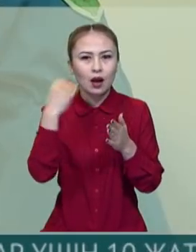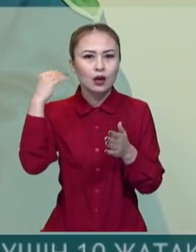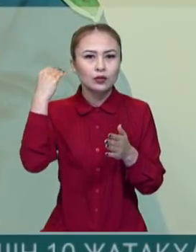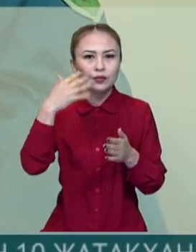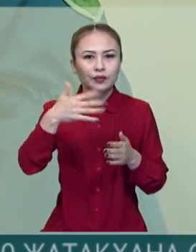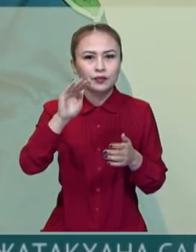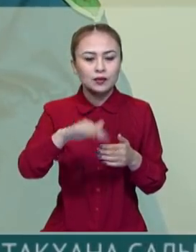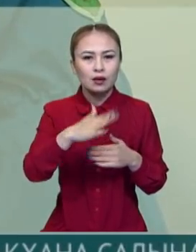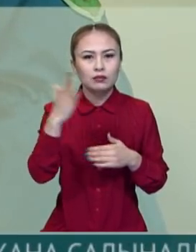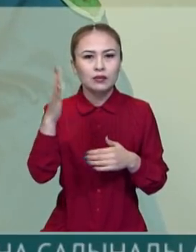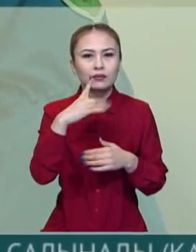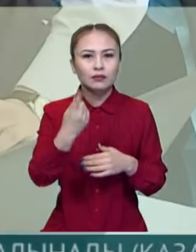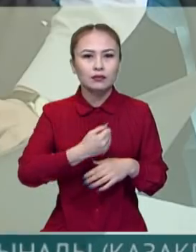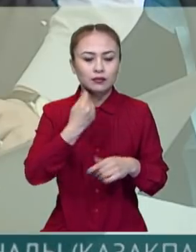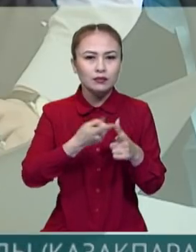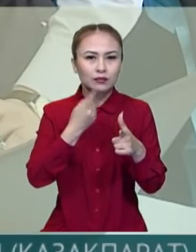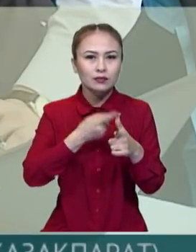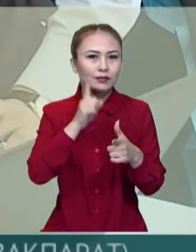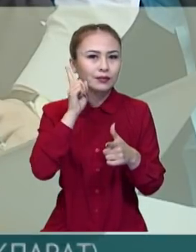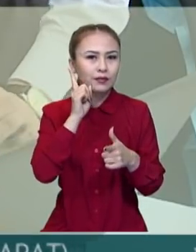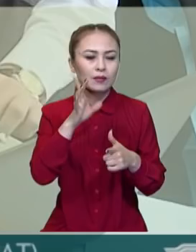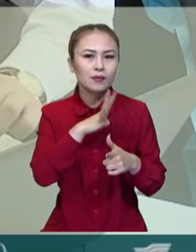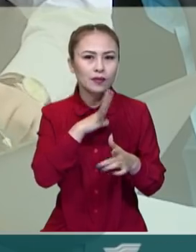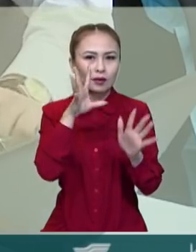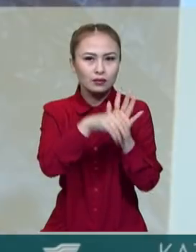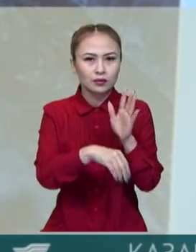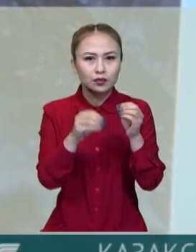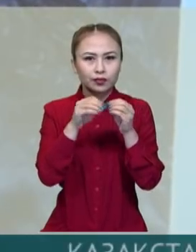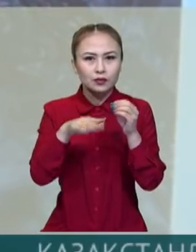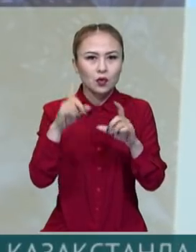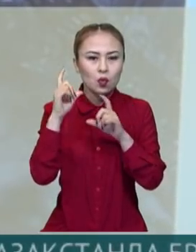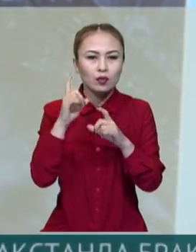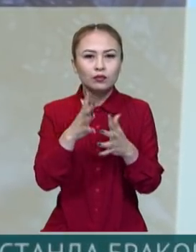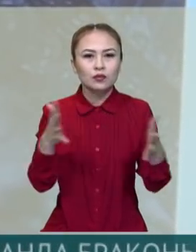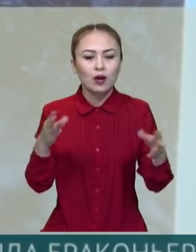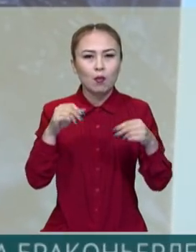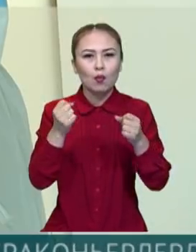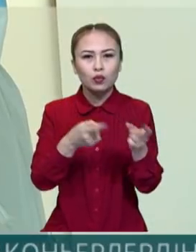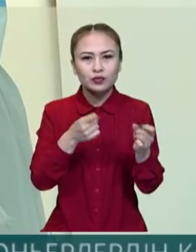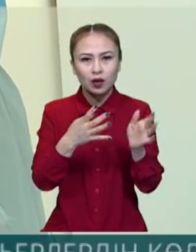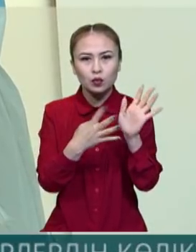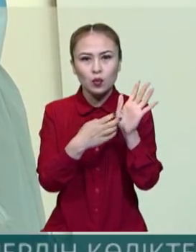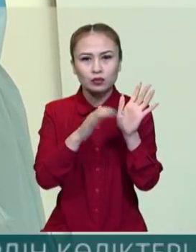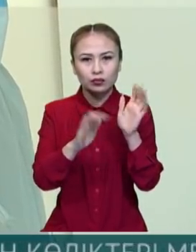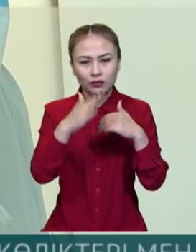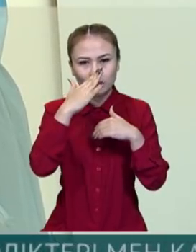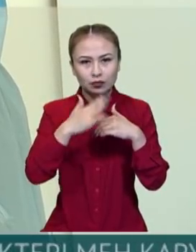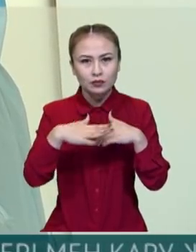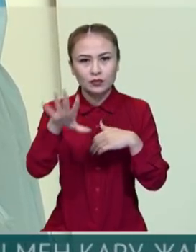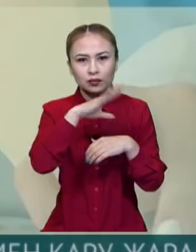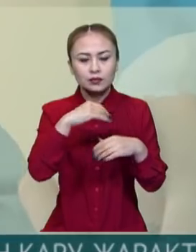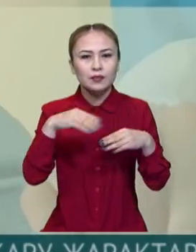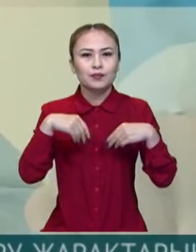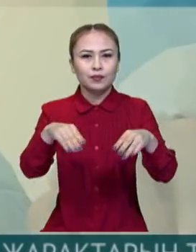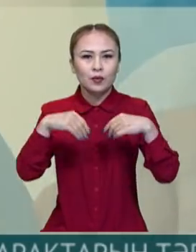Ақтөбеде 50 мыңнан астам сарбаз жасыл ел қатарында болған. 10 мың тоннадан астам қоқыс шығарылып, 900 мыңға жуық тал терек